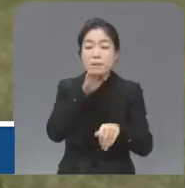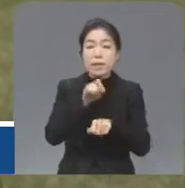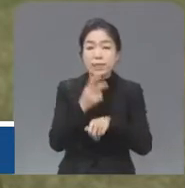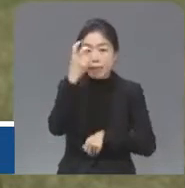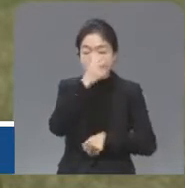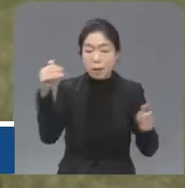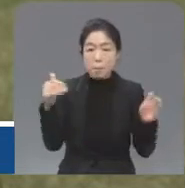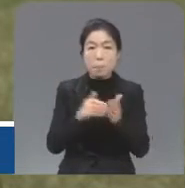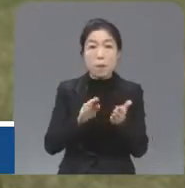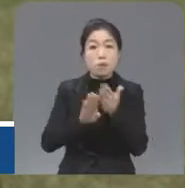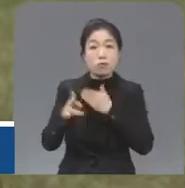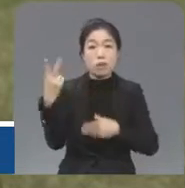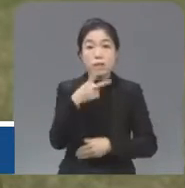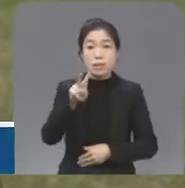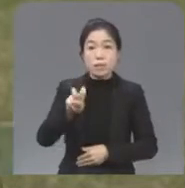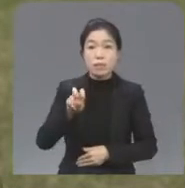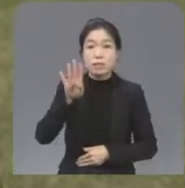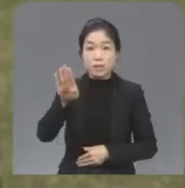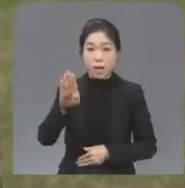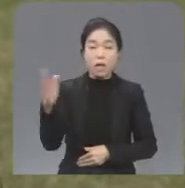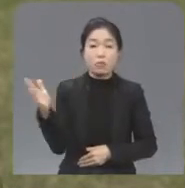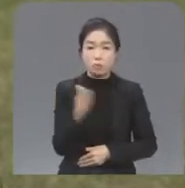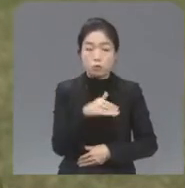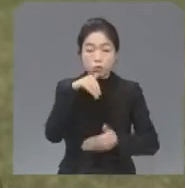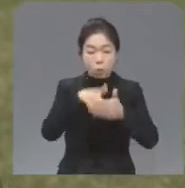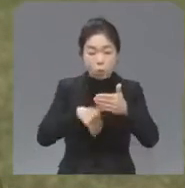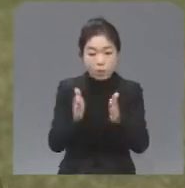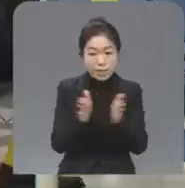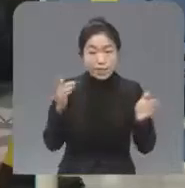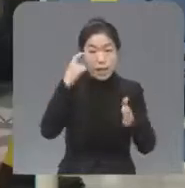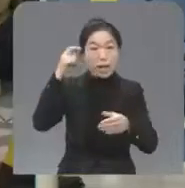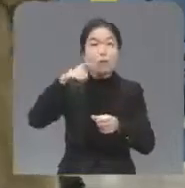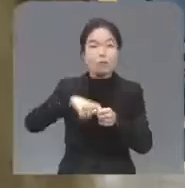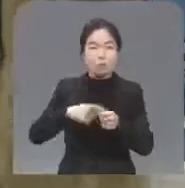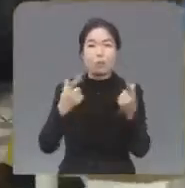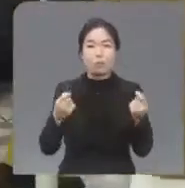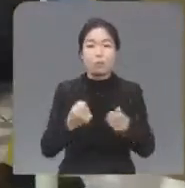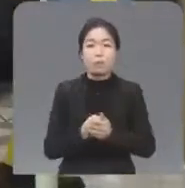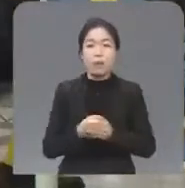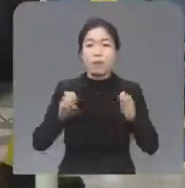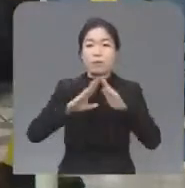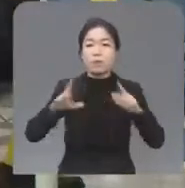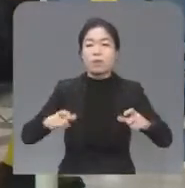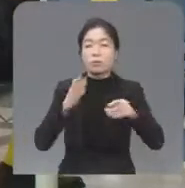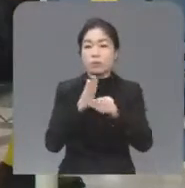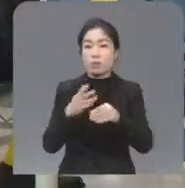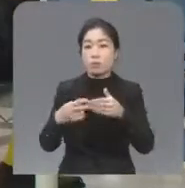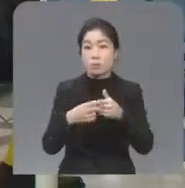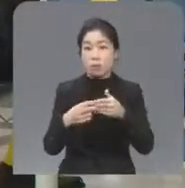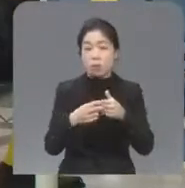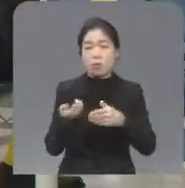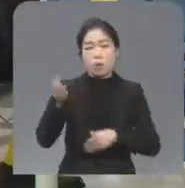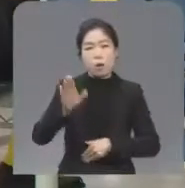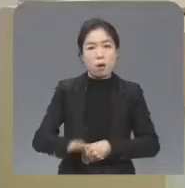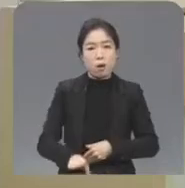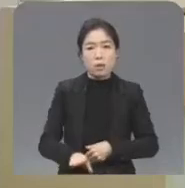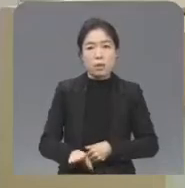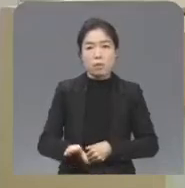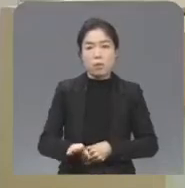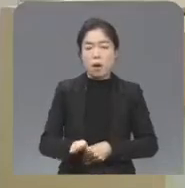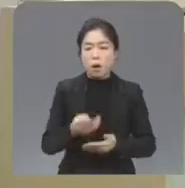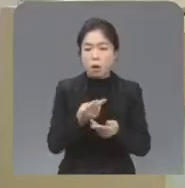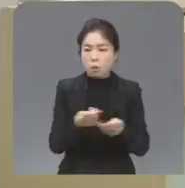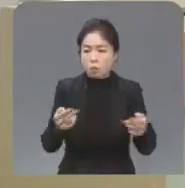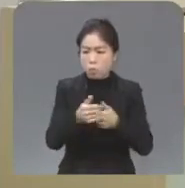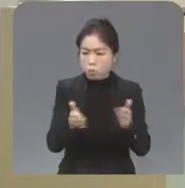검토를 마친 뒤 2024년 착공을 목표로 하고 있습니다. 광주 전남 지역의 거점 병원이면서도 추가 병동